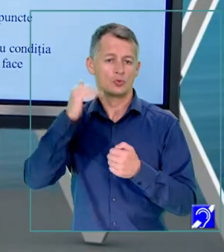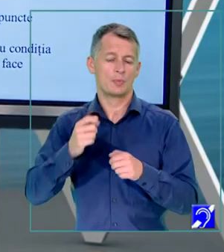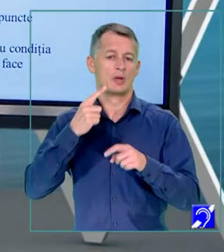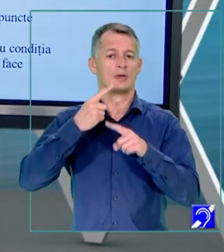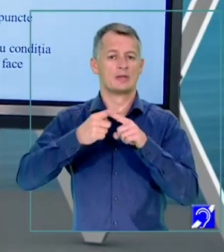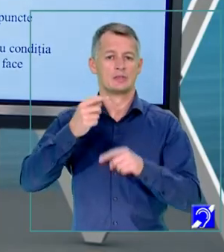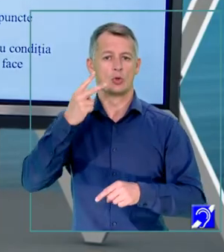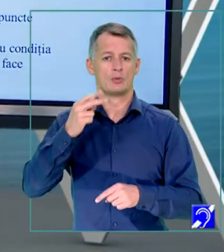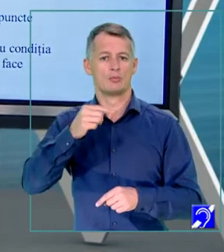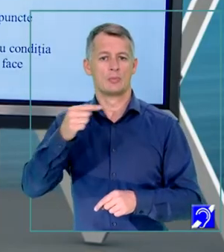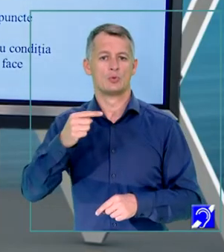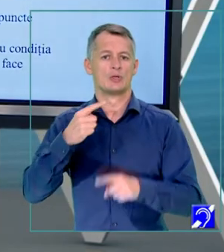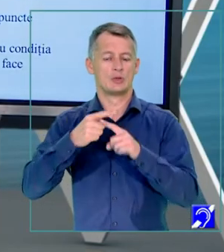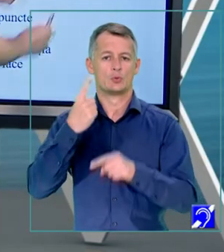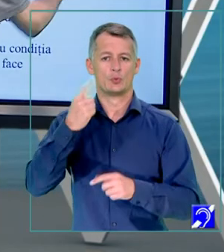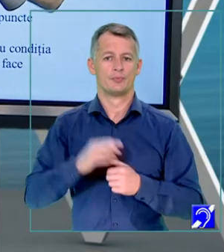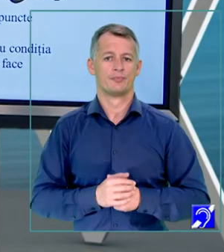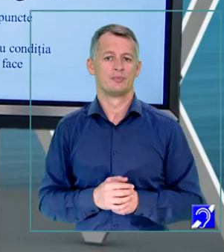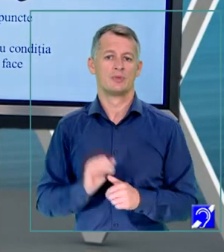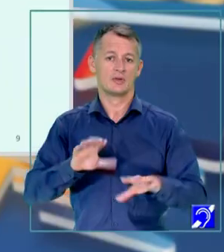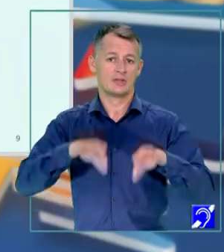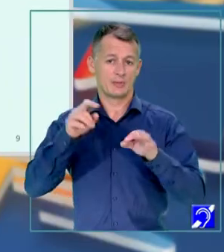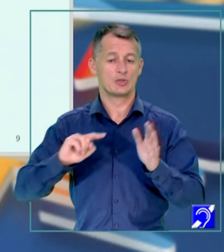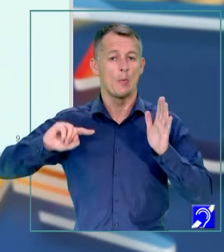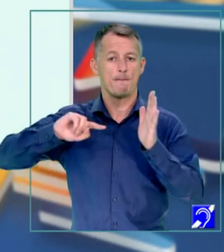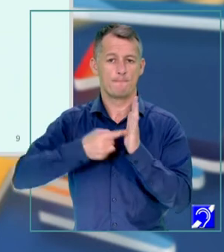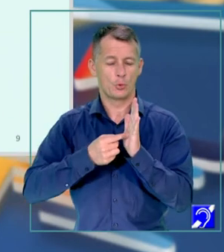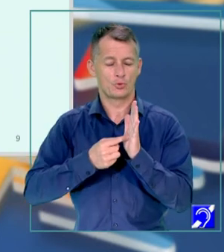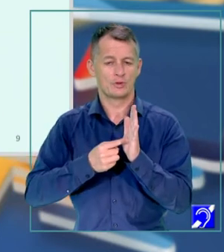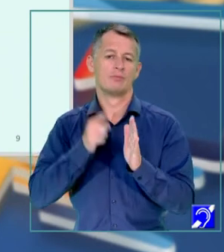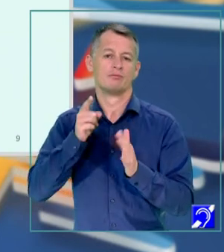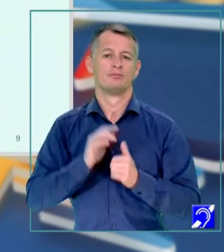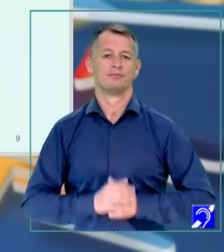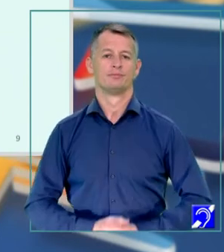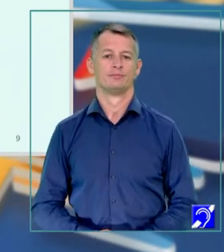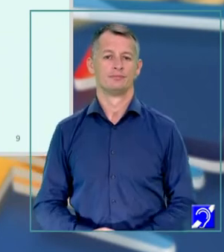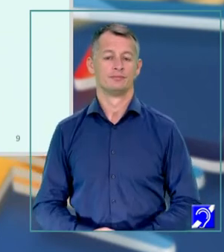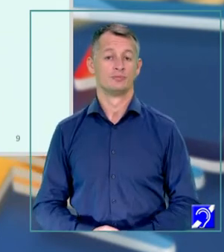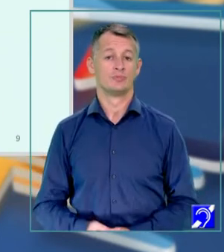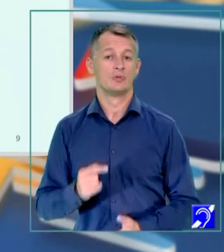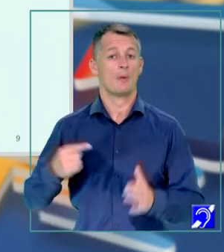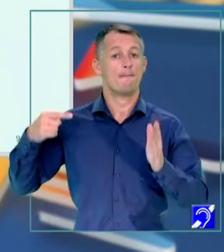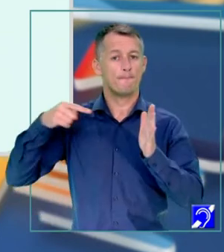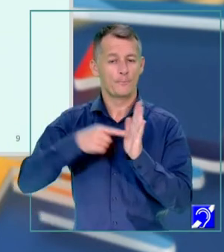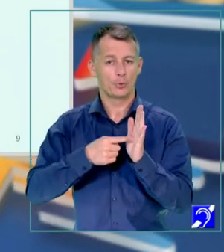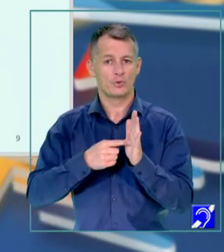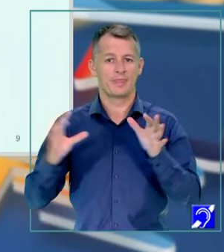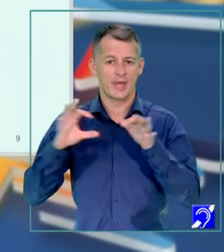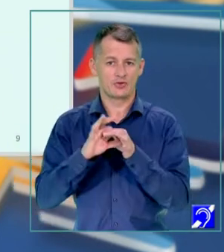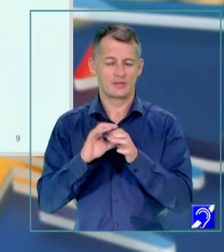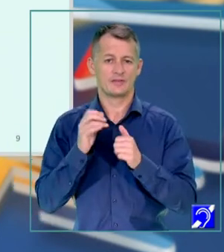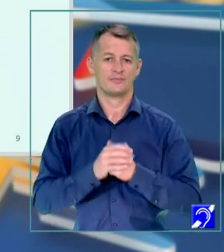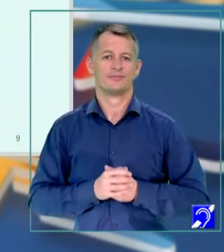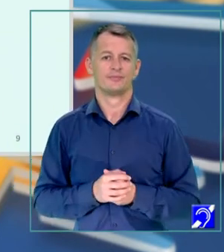tangentă știm doar acest punct pe dreapta tangentă John numai punctul de tangență xdx